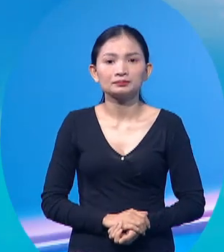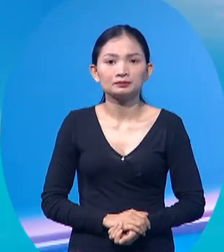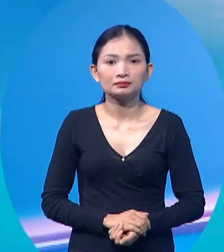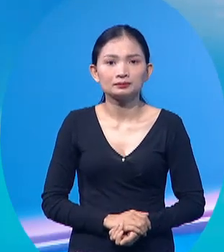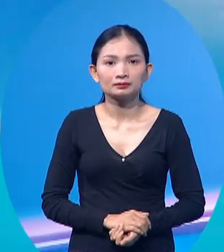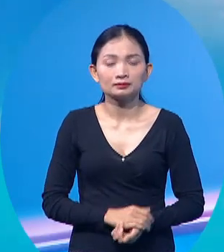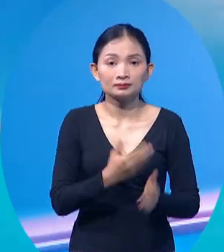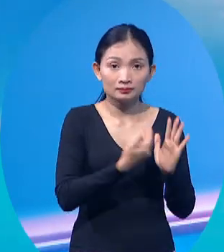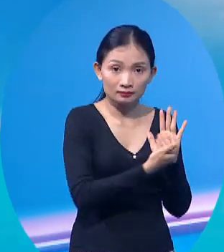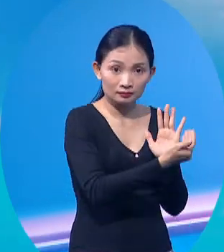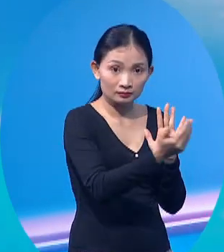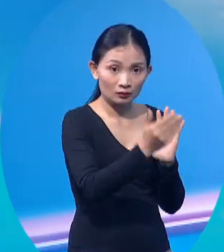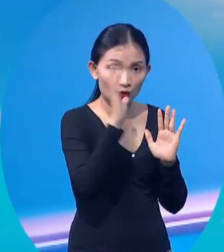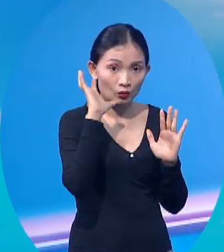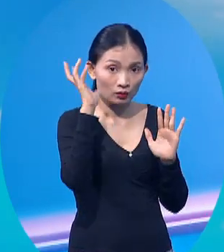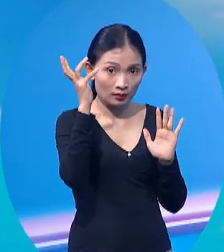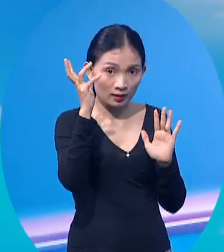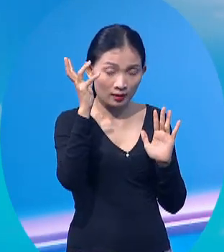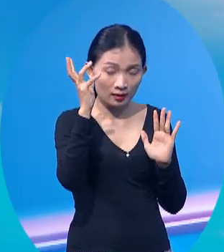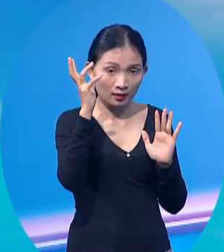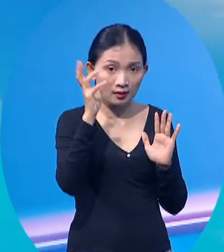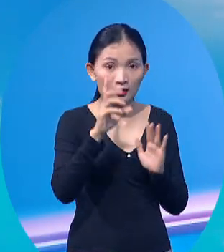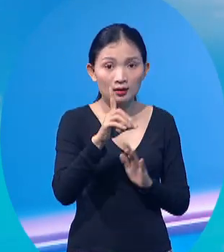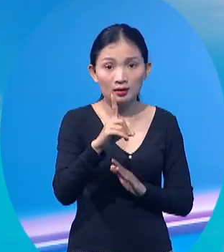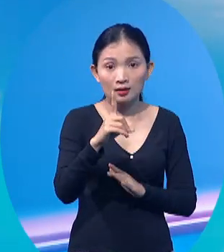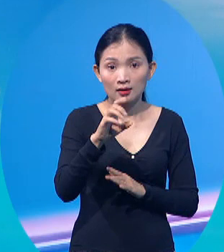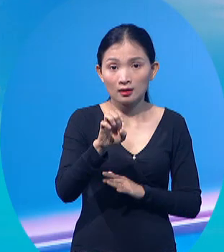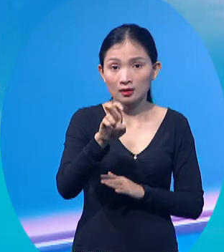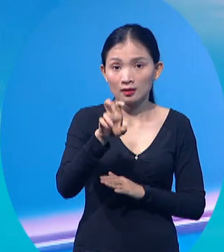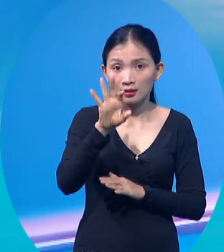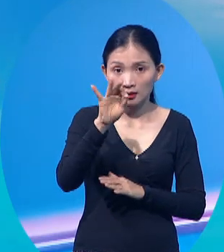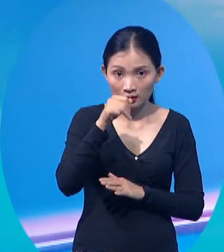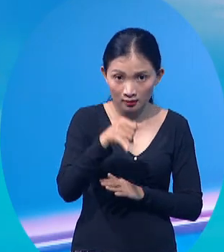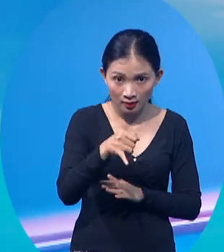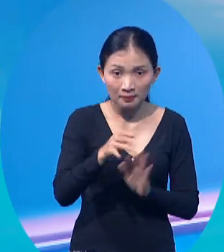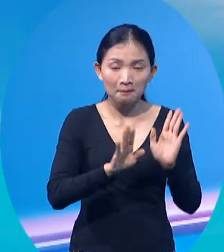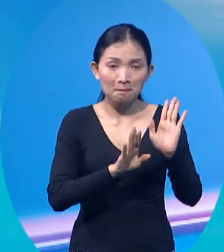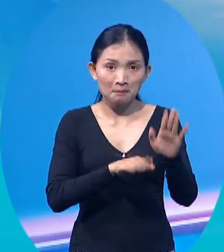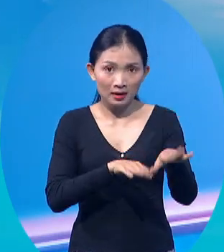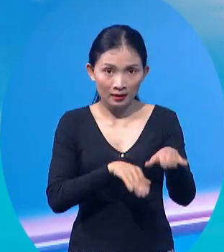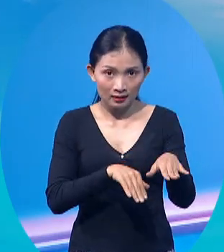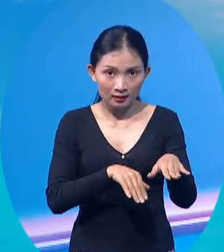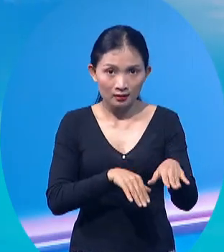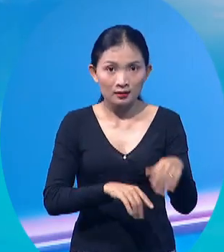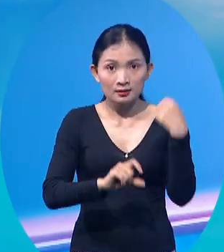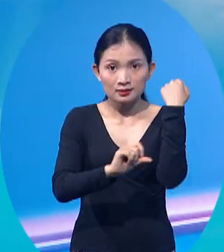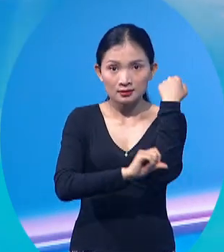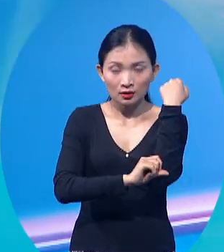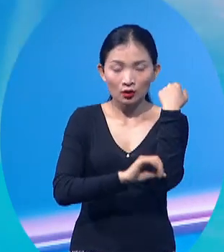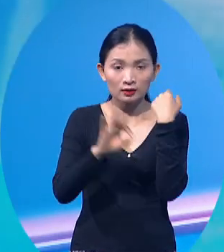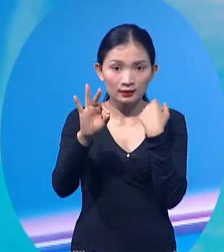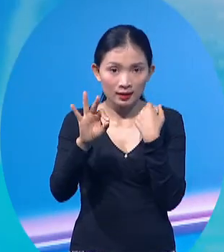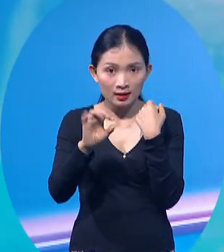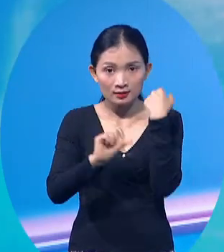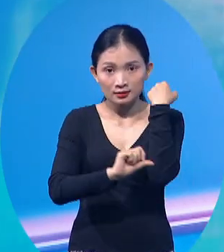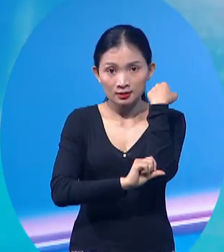Triển lãm quốc tế ngành công nghiệp dệt và may, thiết bị, nguyên phụ liệu và vải 2024 Sài Gòn Test, Sài Gòn Fabric đang diễn ra tại